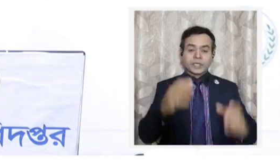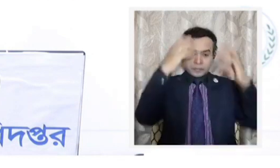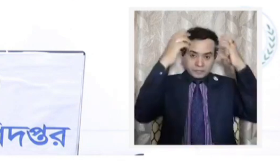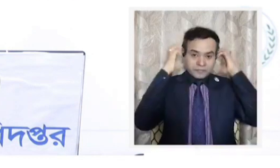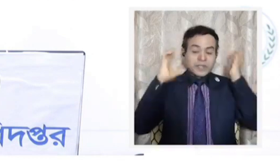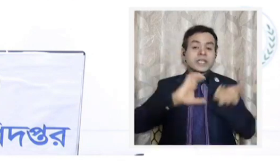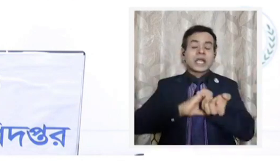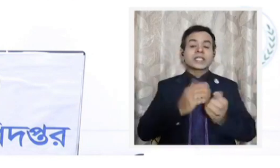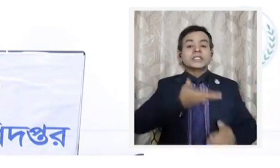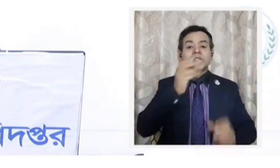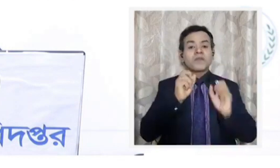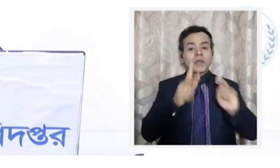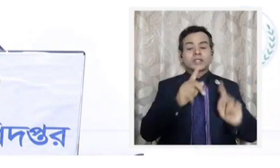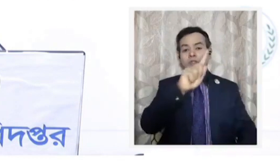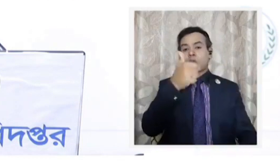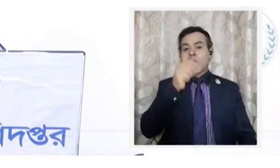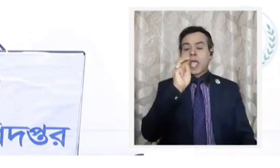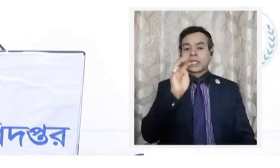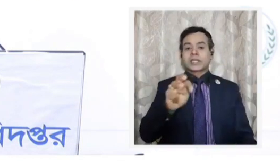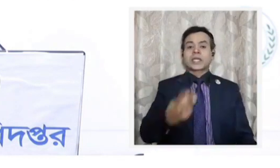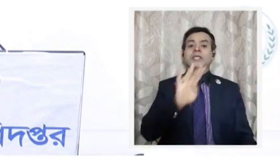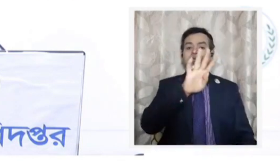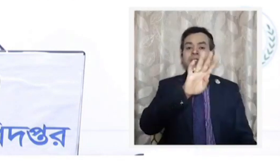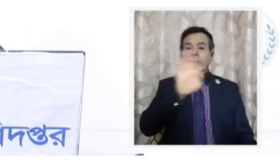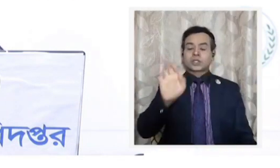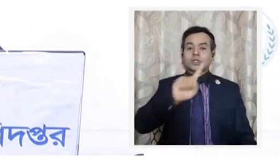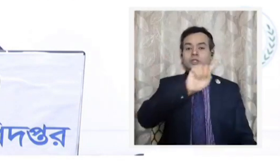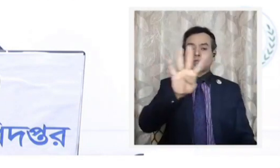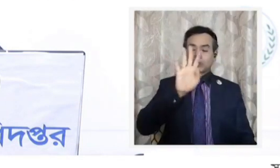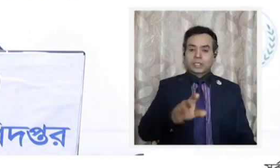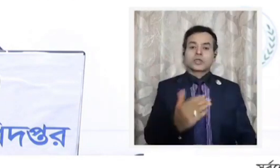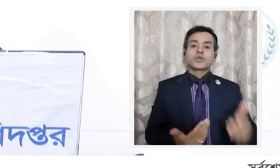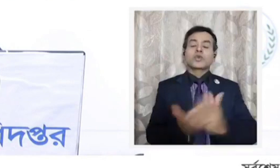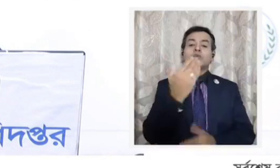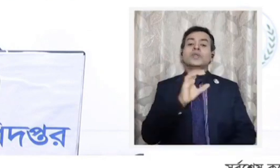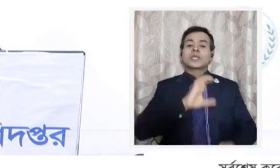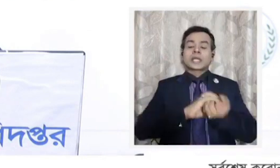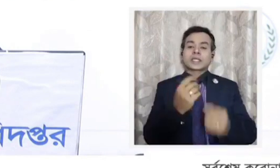1,41,02,681। প্ল্যাটফর্মের মুক্তপাঠে হটলাইন সেবা দেওয়ার জন্য প্রশিক্ষণপ্রাপ্ত চিকিৎসক